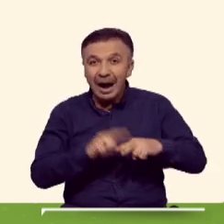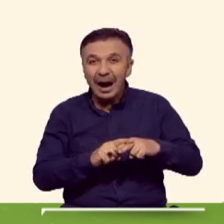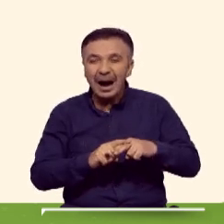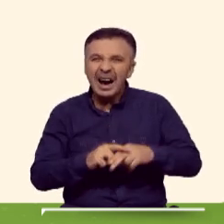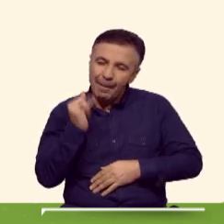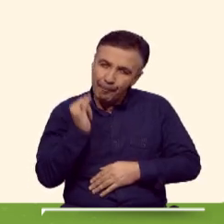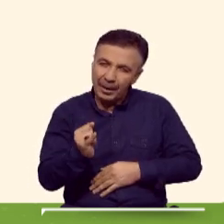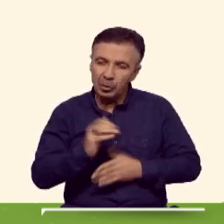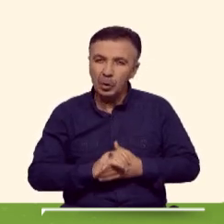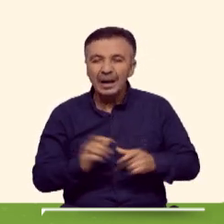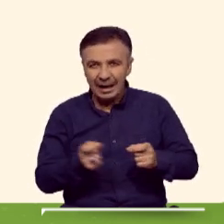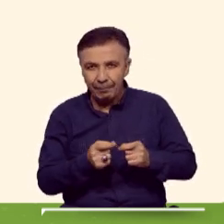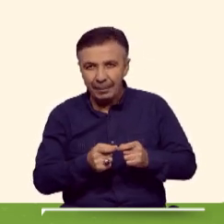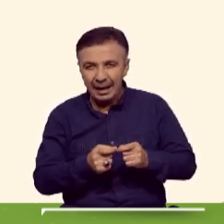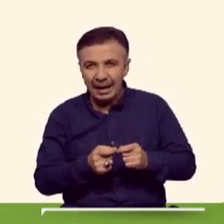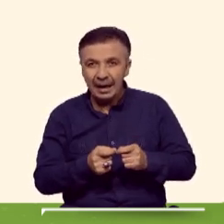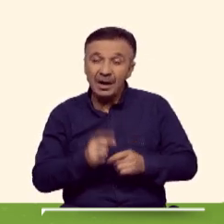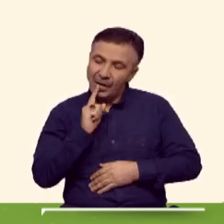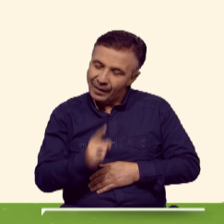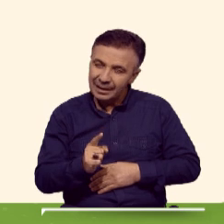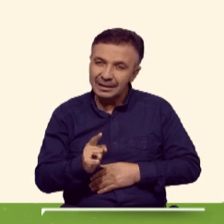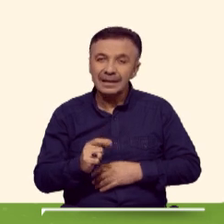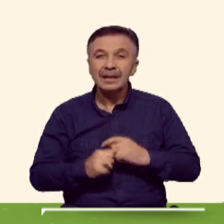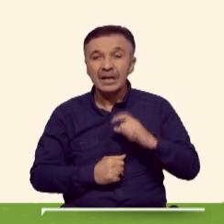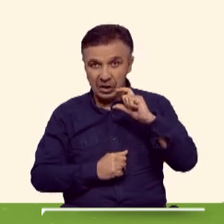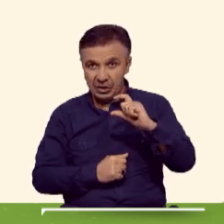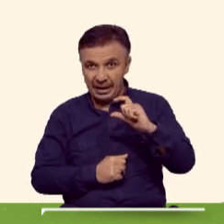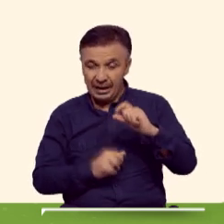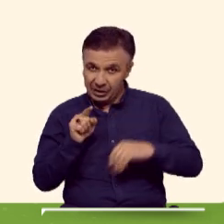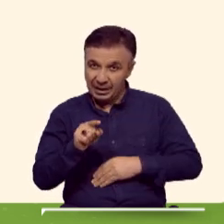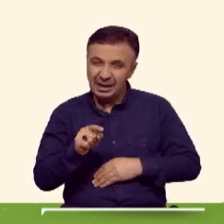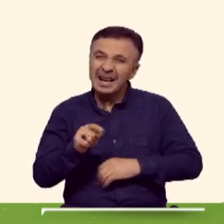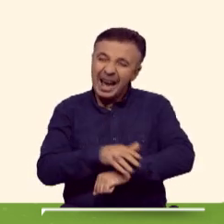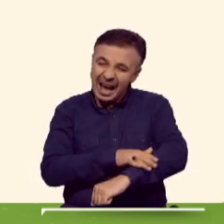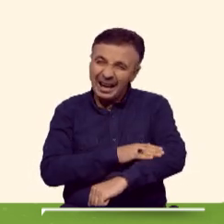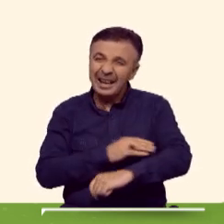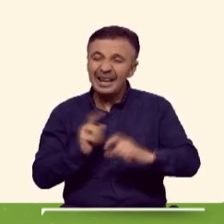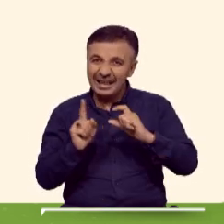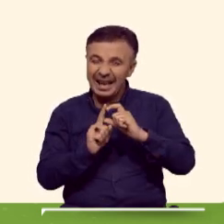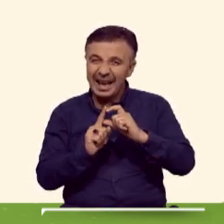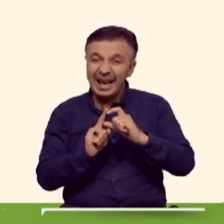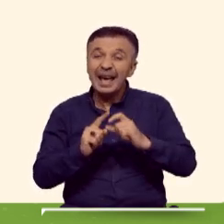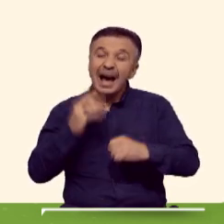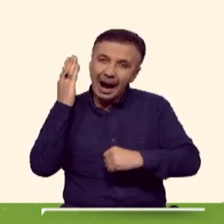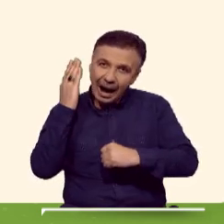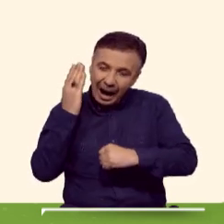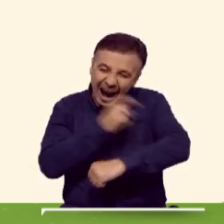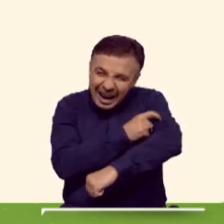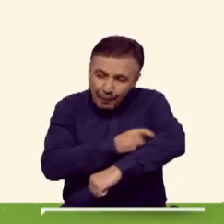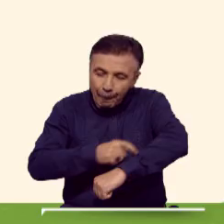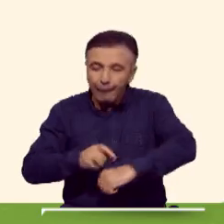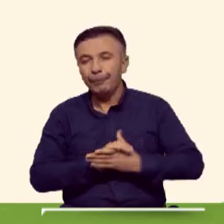Mekruh, B. Farz, C. Helal, D. Haram. Biraz